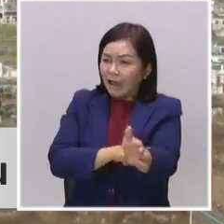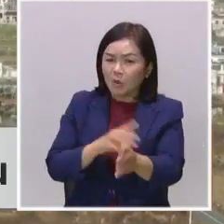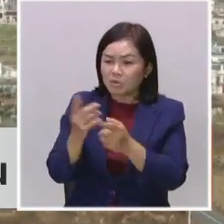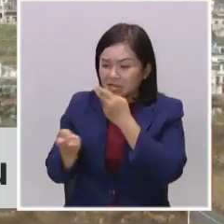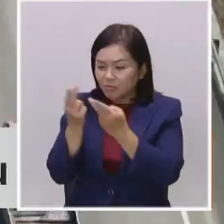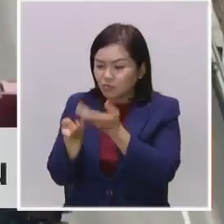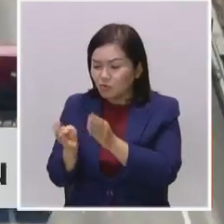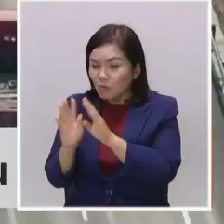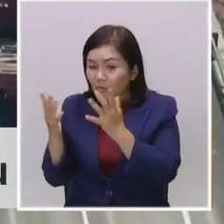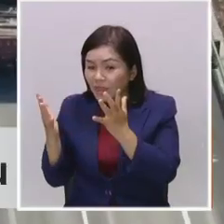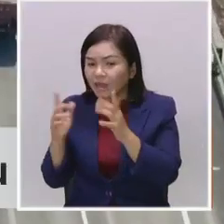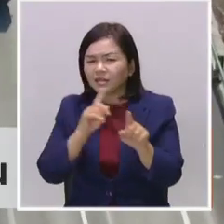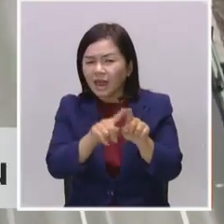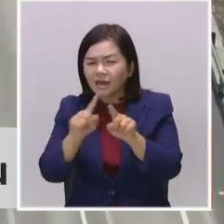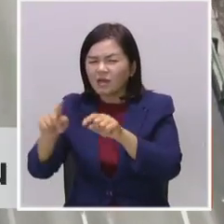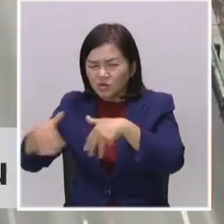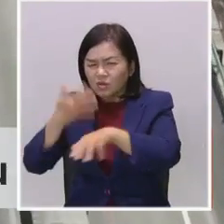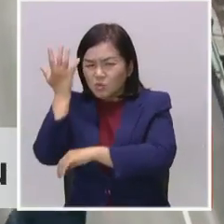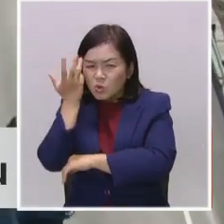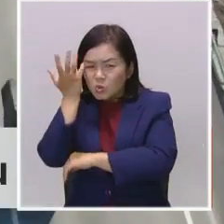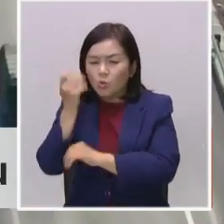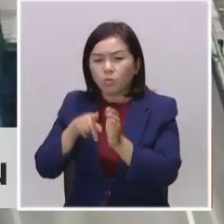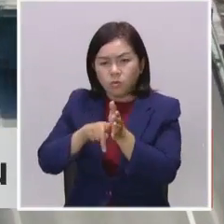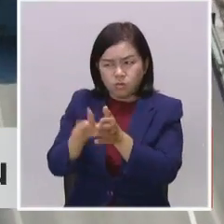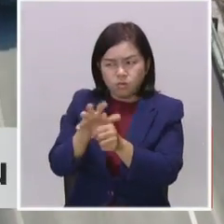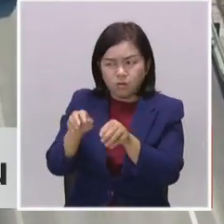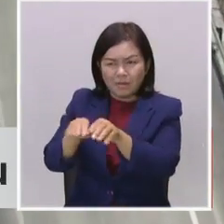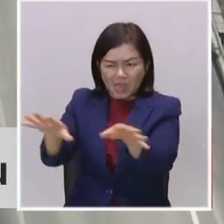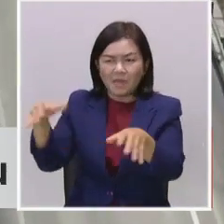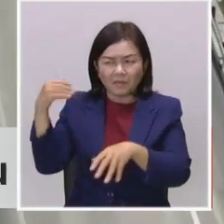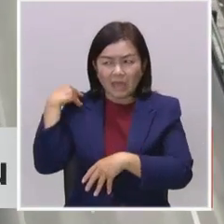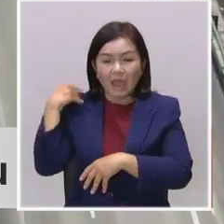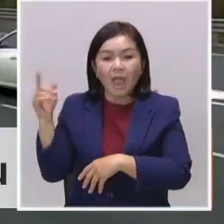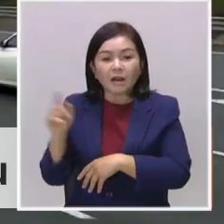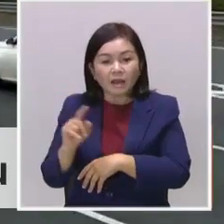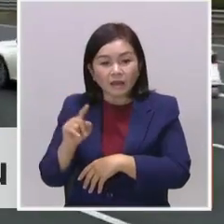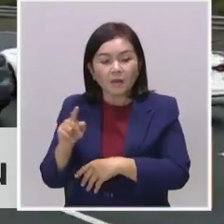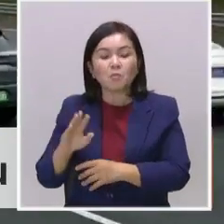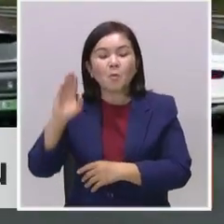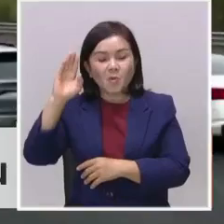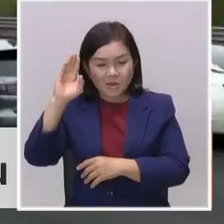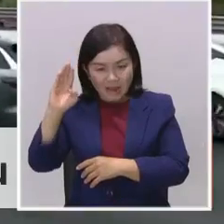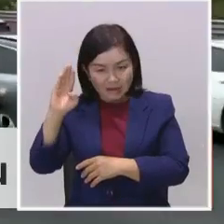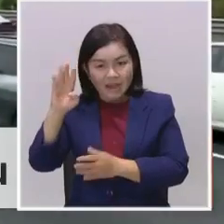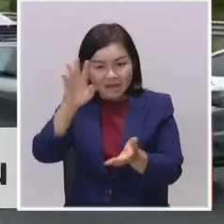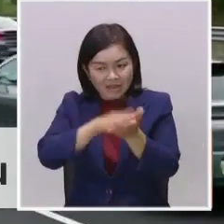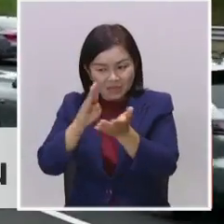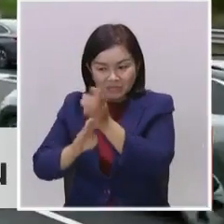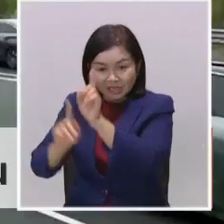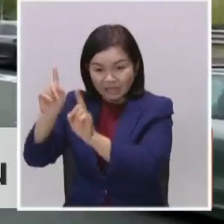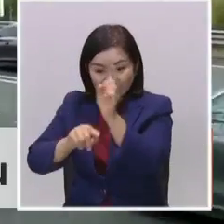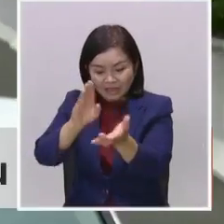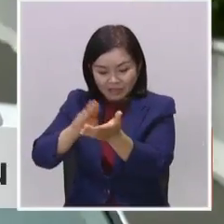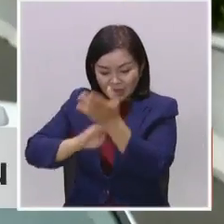ยแต่หลายคนก็ยังแสดงความกังวลเกี่ยวกับการระบาดของโควิดอยู่นะครับAirfinity บริษัทอิสระที่รวบรวมข้อมูล